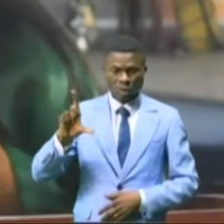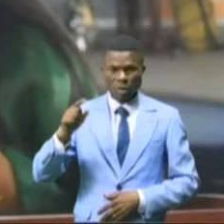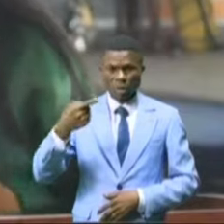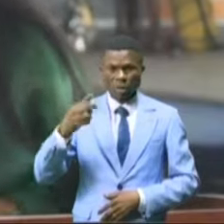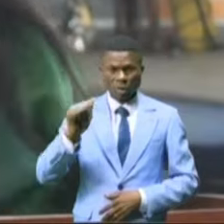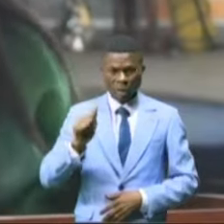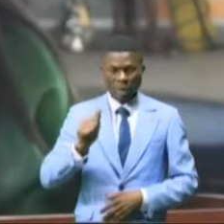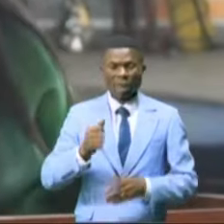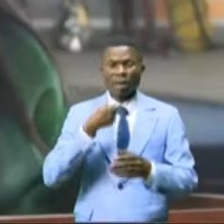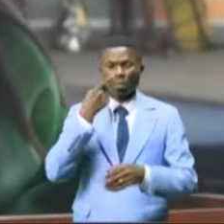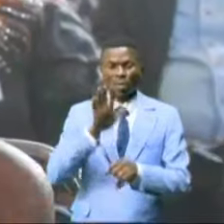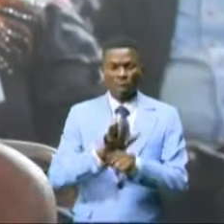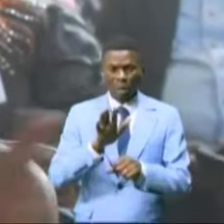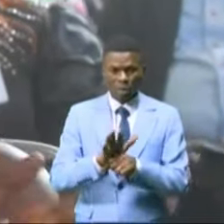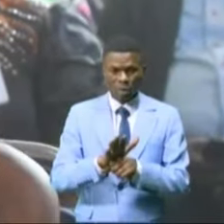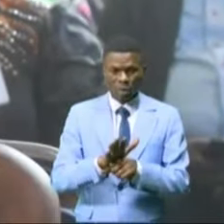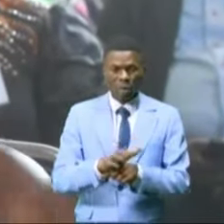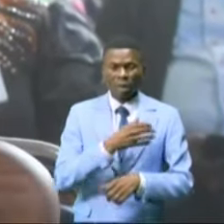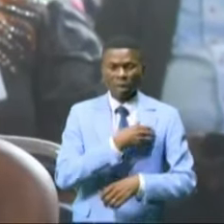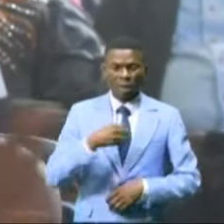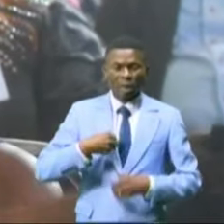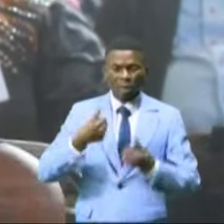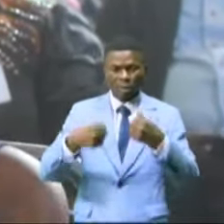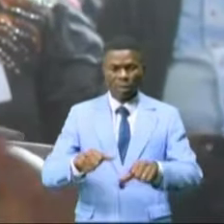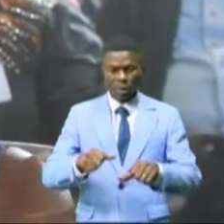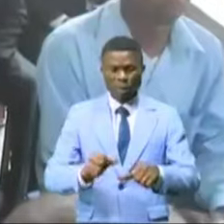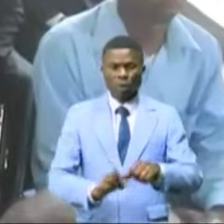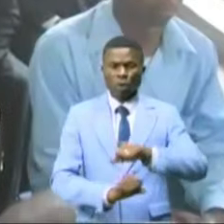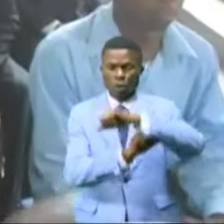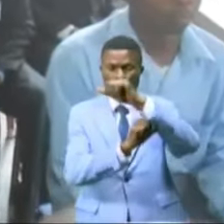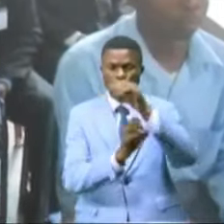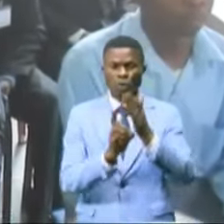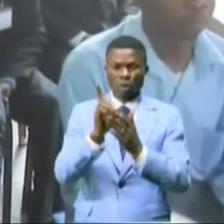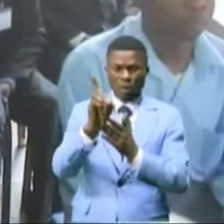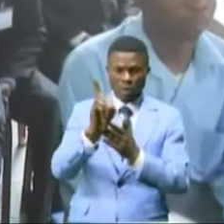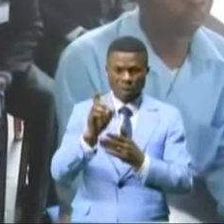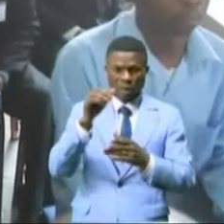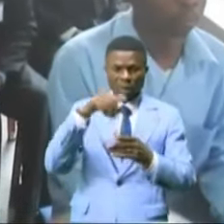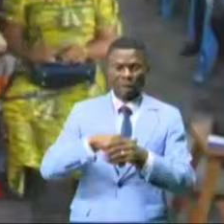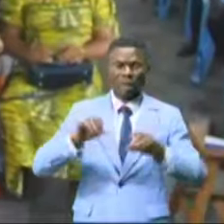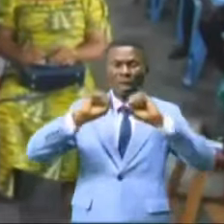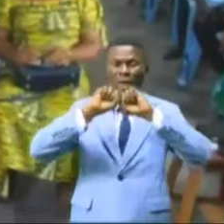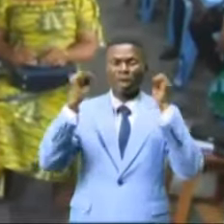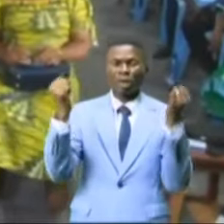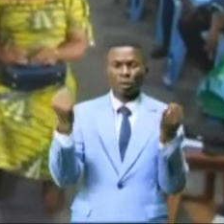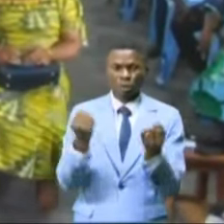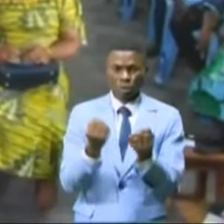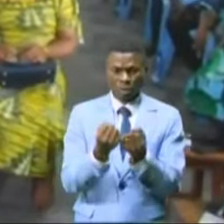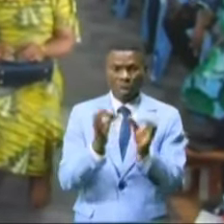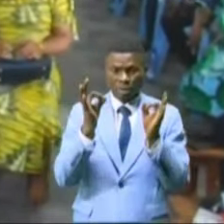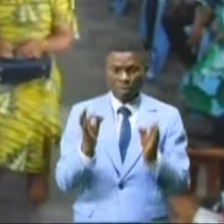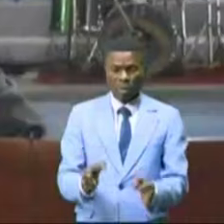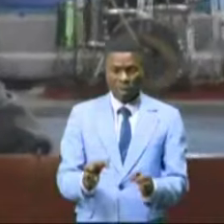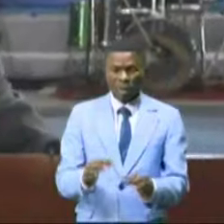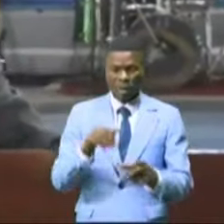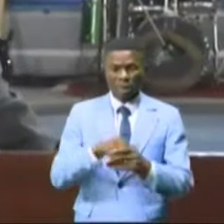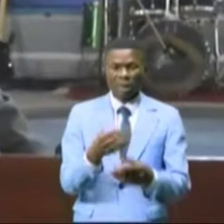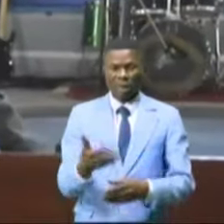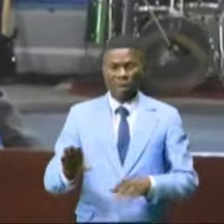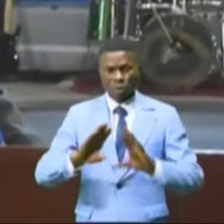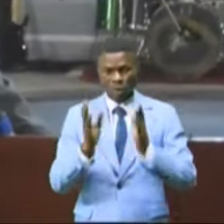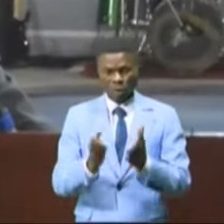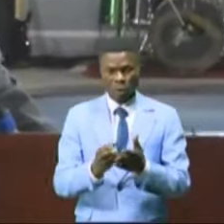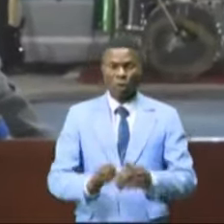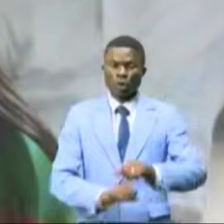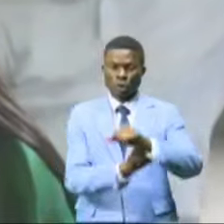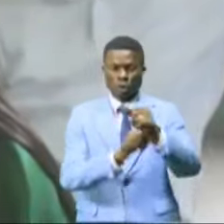a martelé pour dire que la femme reste le pilier de développement au sein de la société. Mais en toute chose,